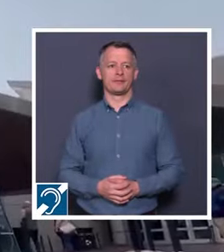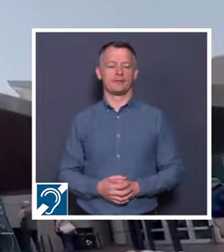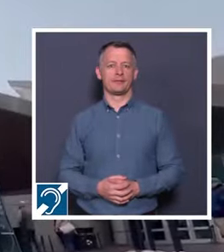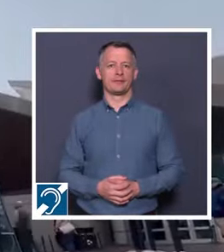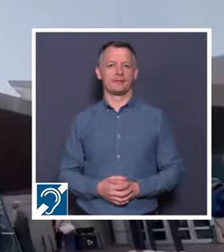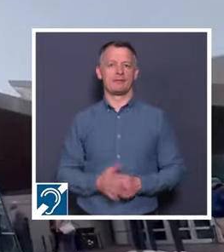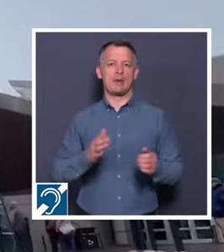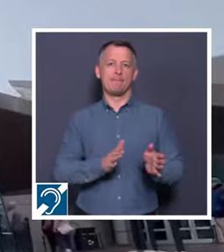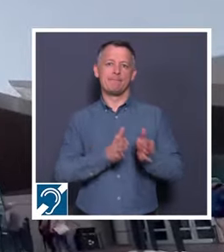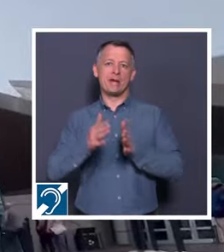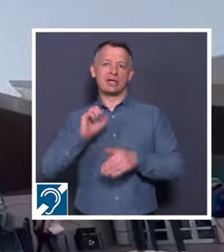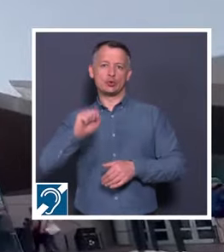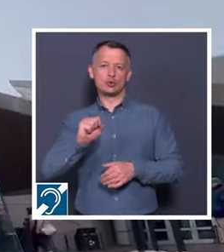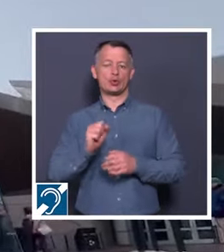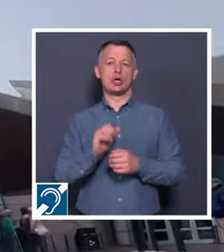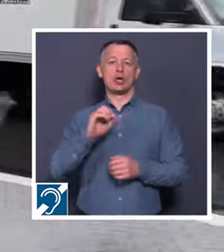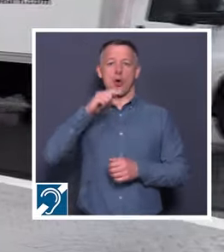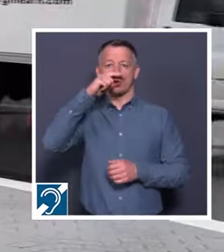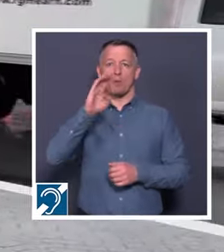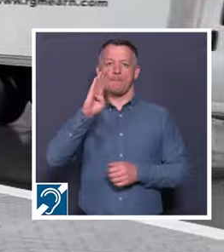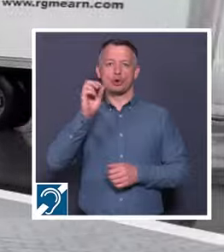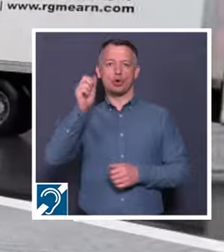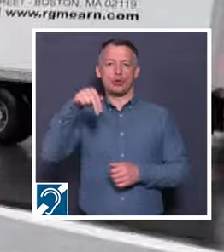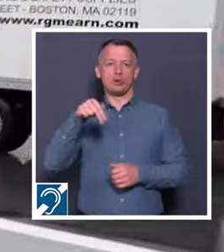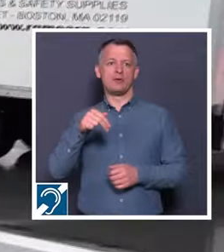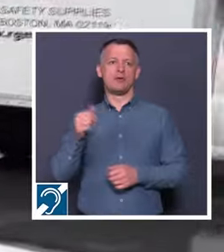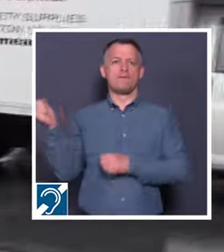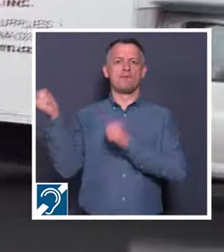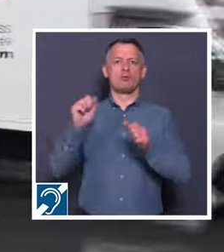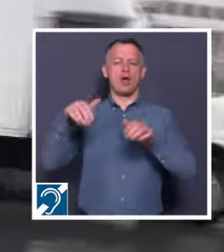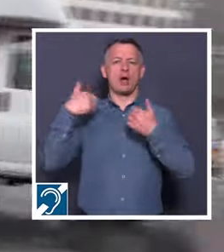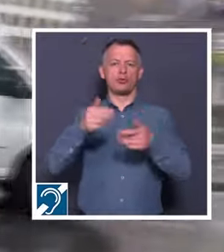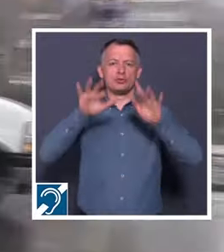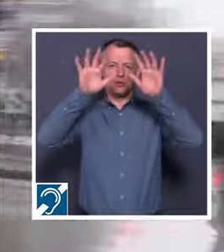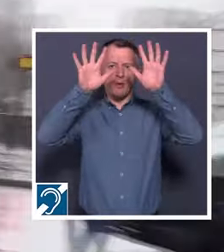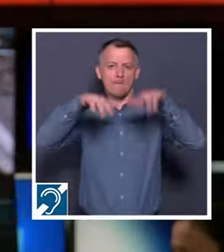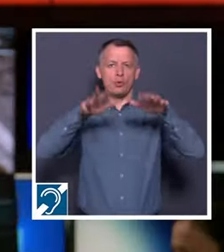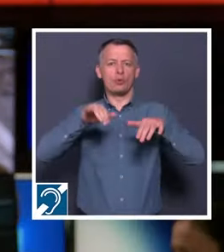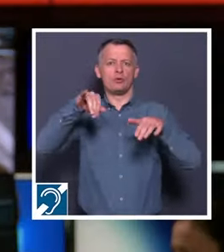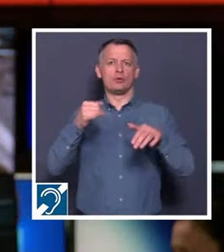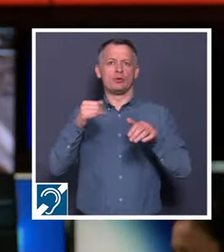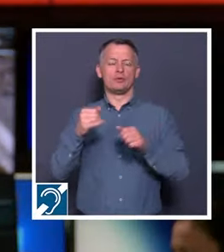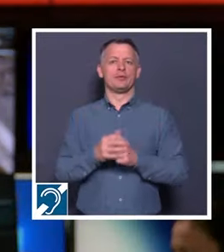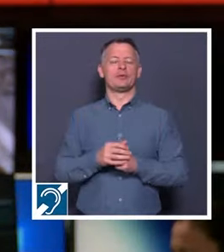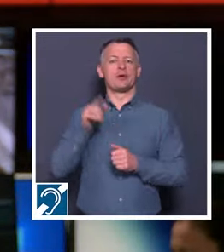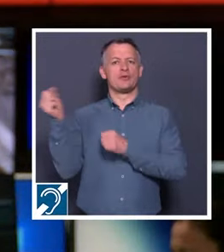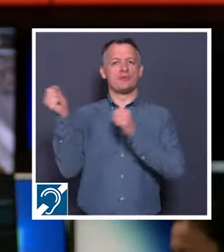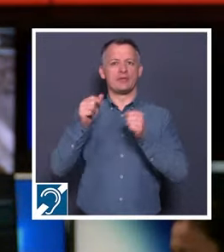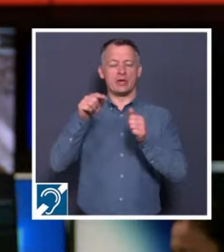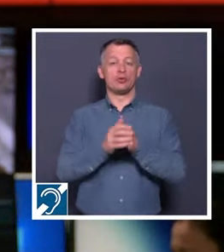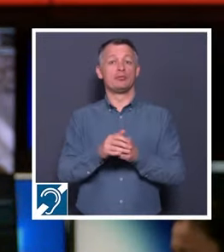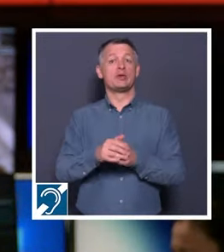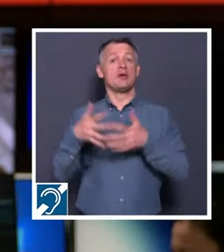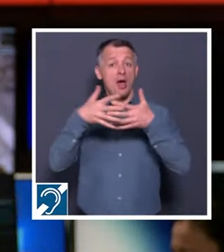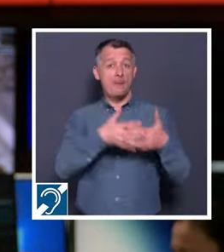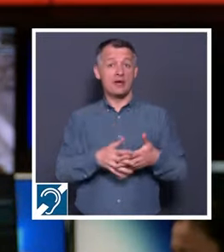Mai în sud, în orașul Boston, furtuna a adus ploi abundente și vânturi puternice. Și tot în Statele Unite, dar